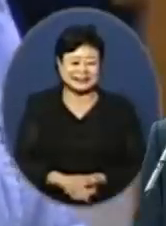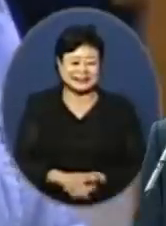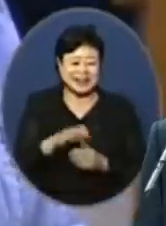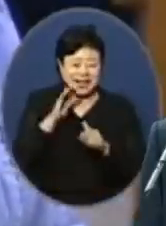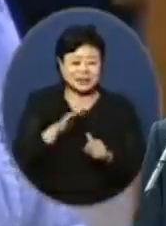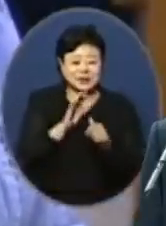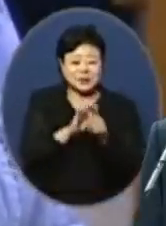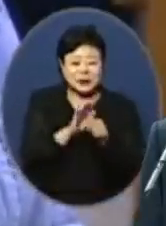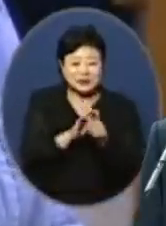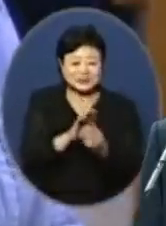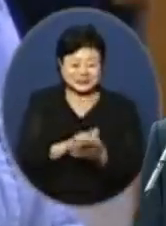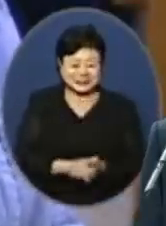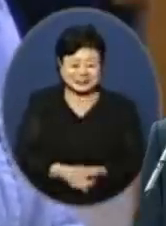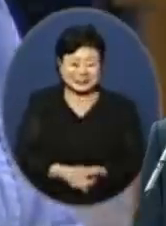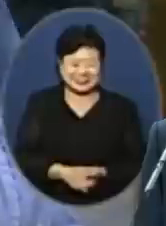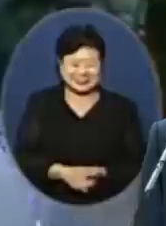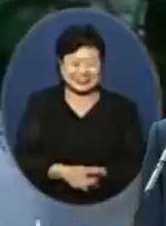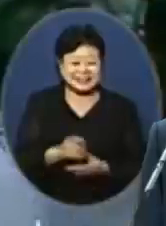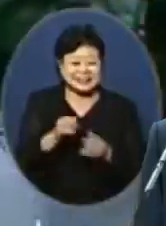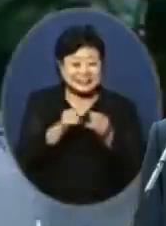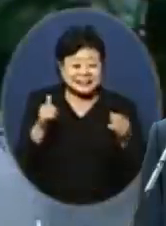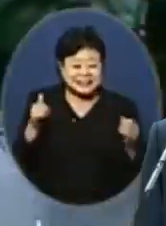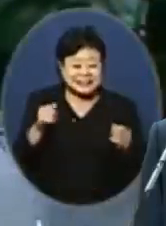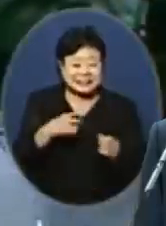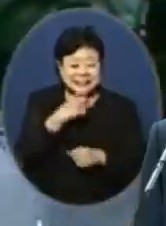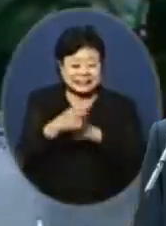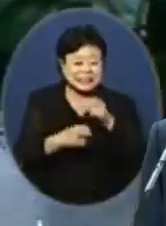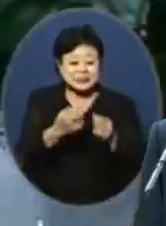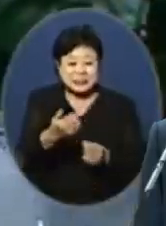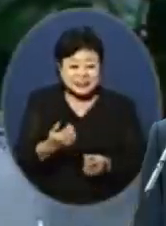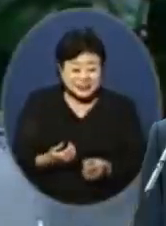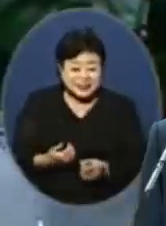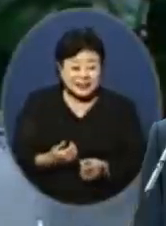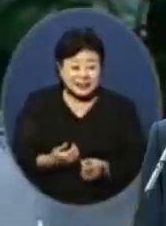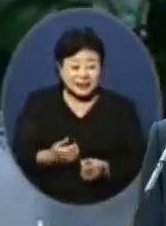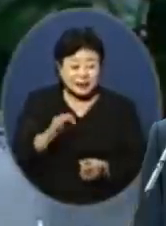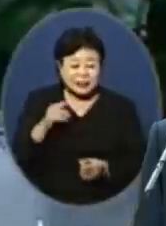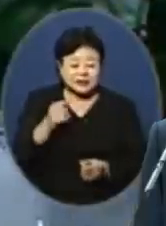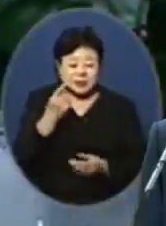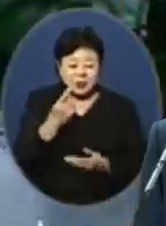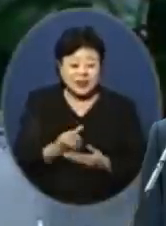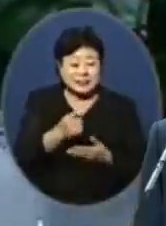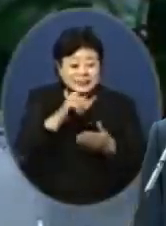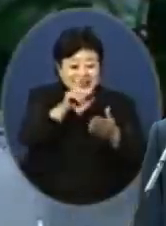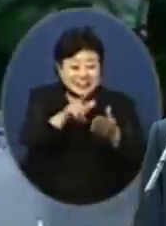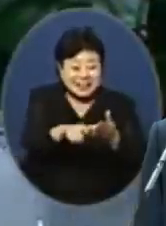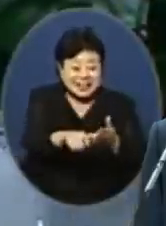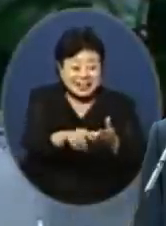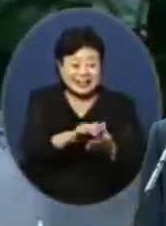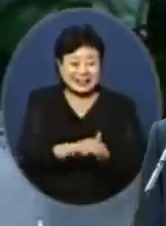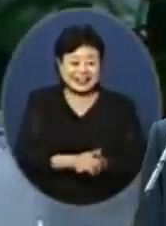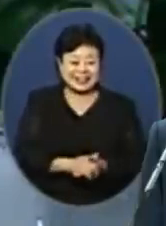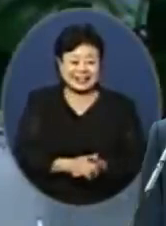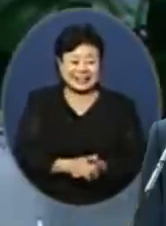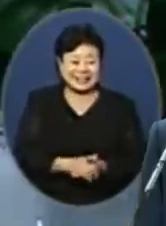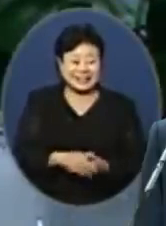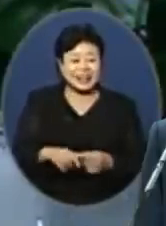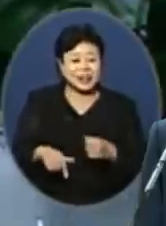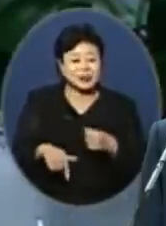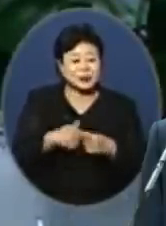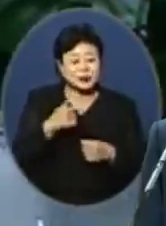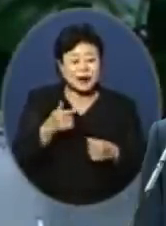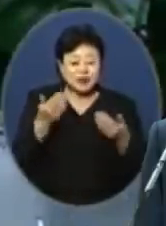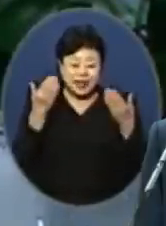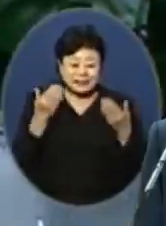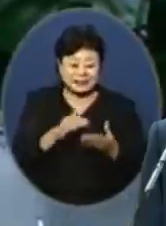안수하는 거 도와주는 사람 있지 않습니까? 저 사람이 내가 20년 전에 우라지오스토크에 왔을 때 초등학교